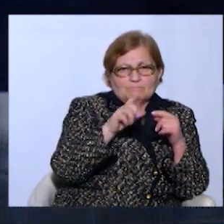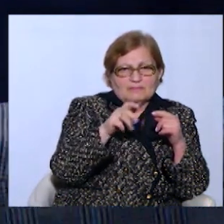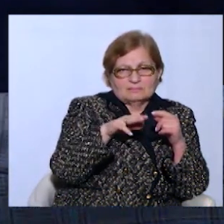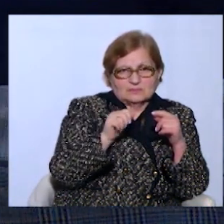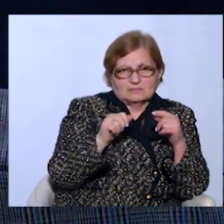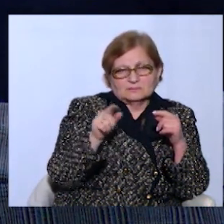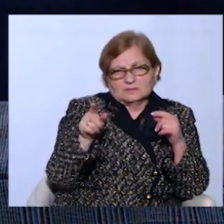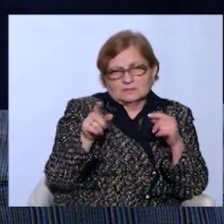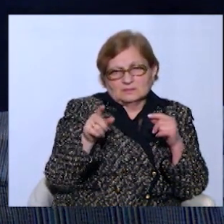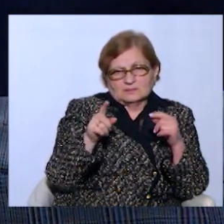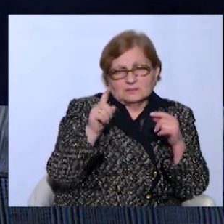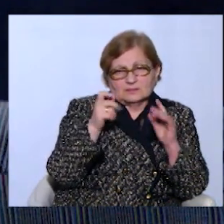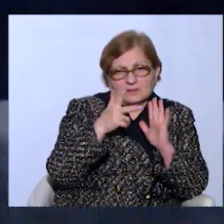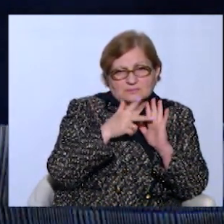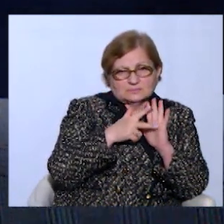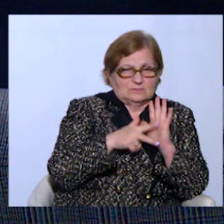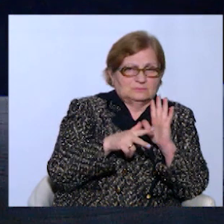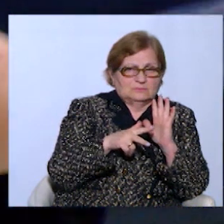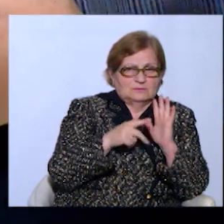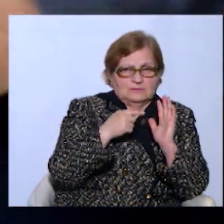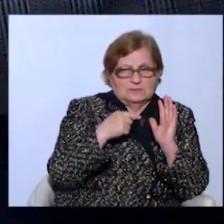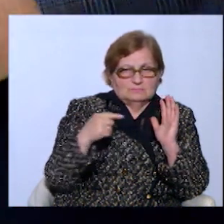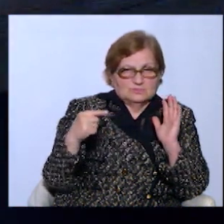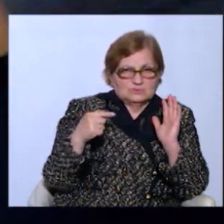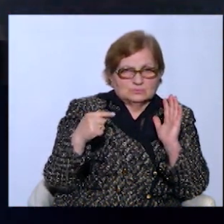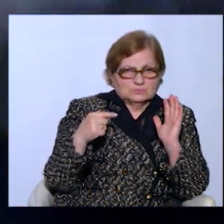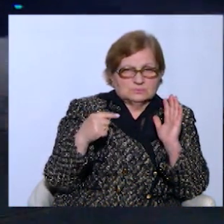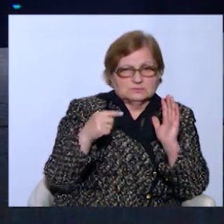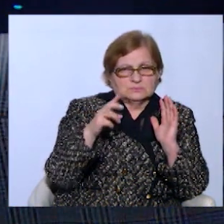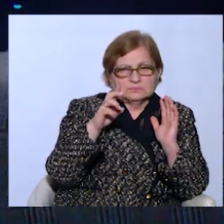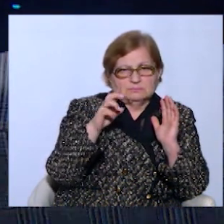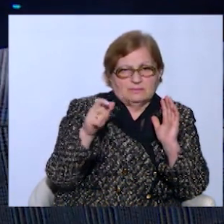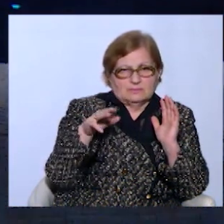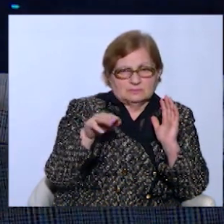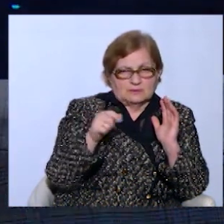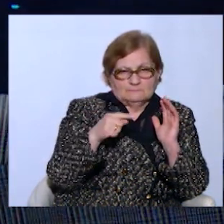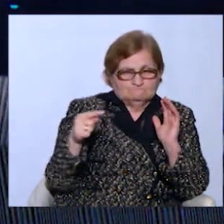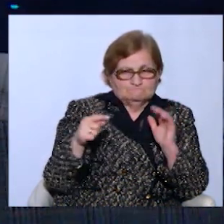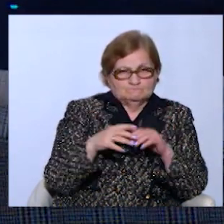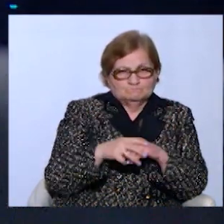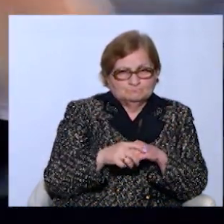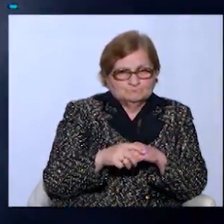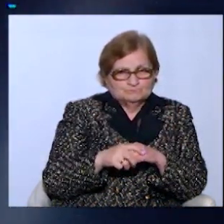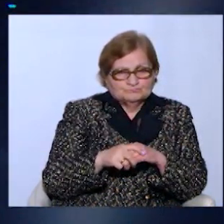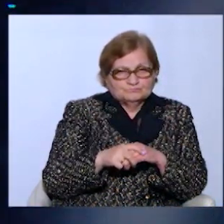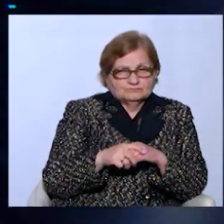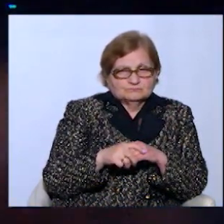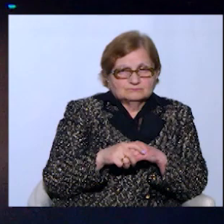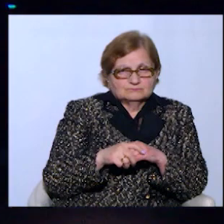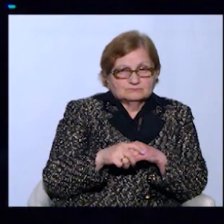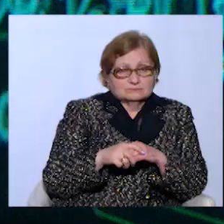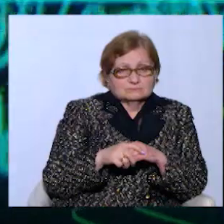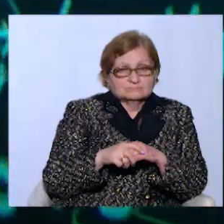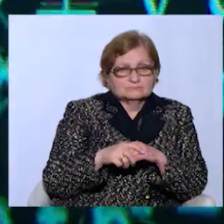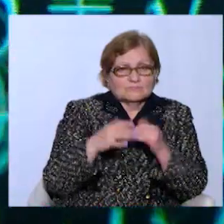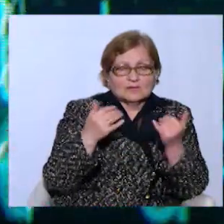ეს იყოს 180 გრადუსი მინუს ბეტა. სულ ბედები ხელით. მინუს ბეტა. მოდით